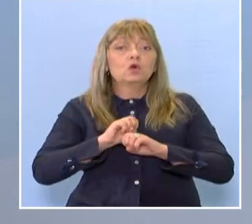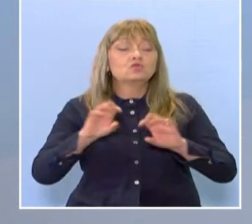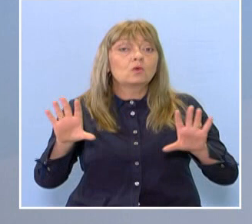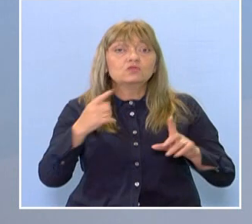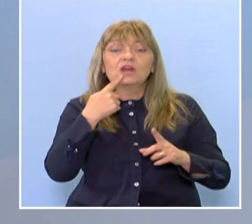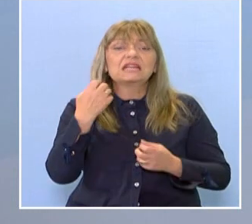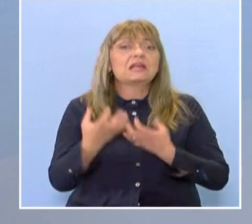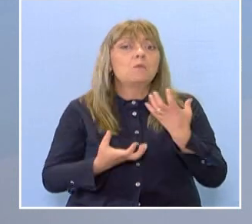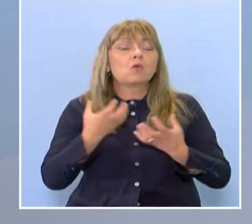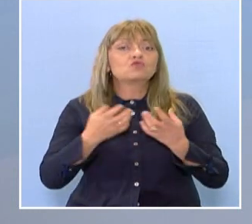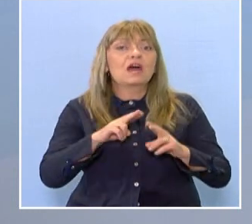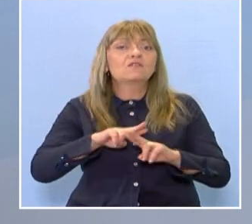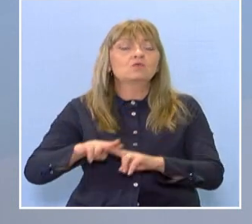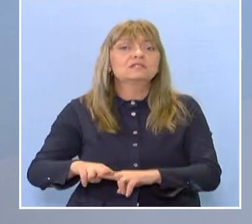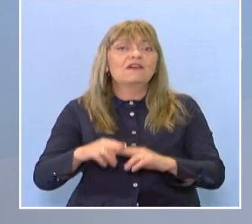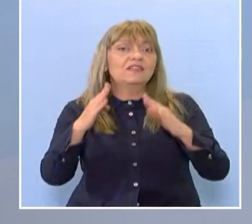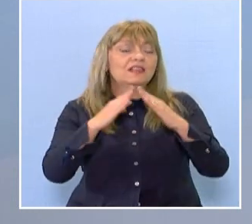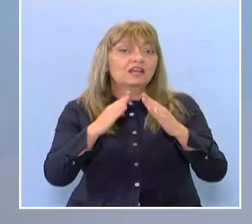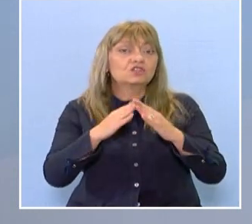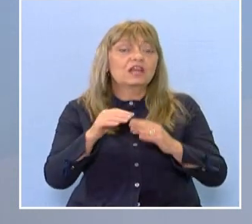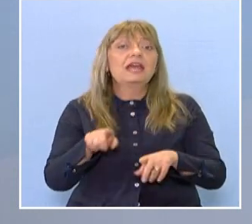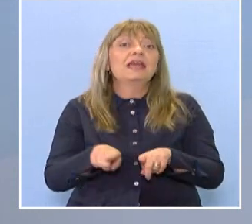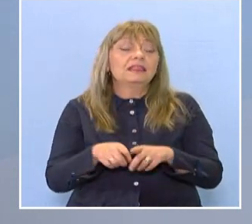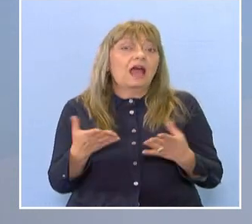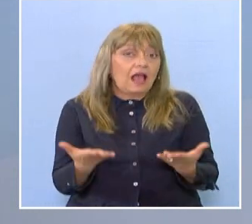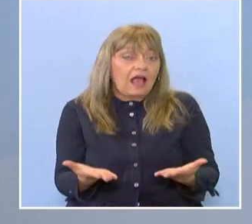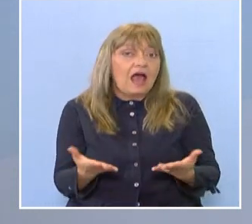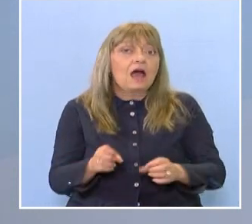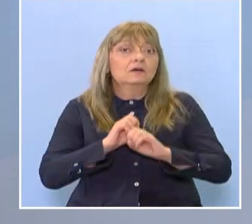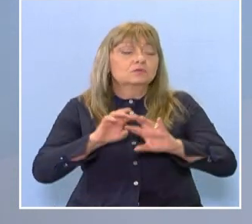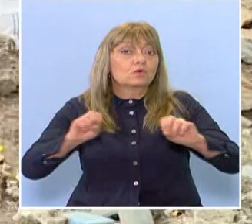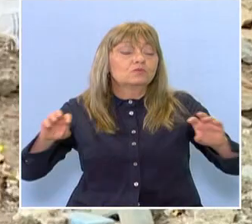изоставена къща и така предотвратиха неговото разпространение в квартала.